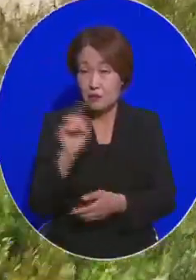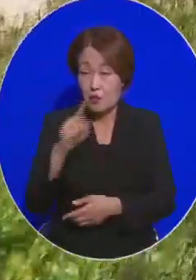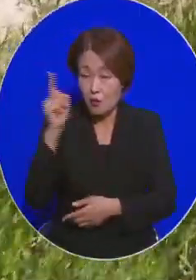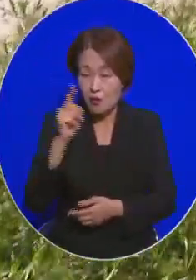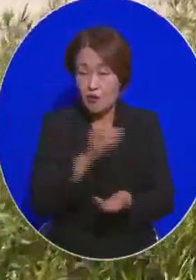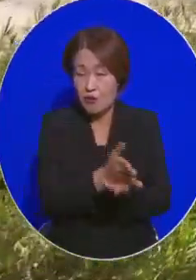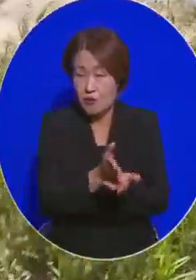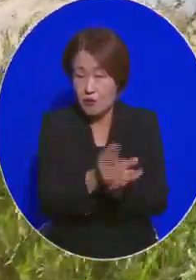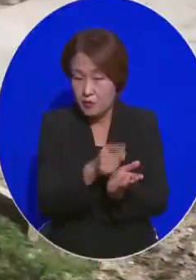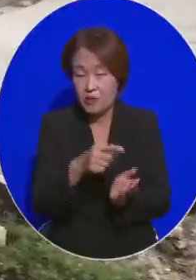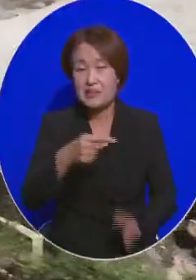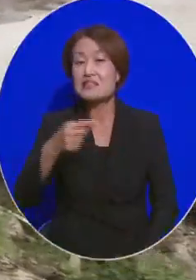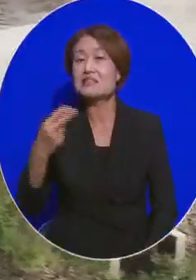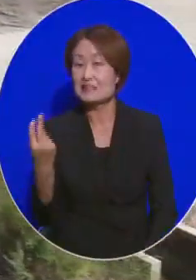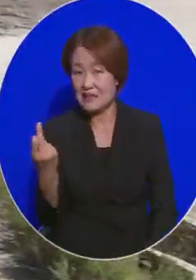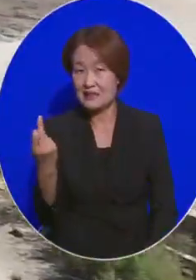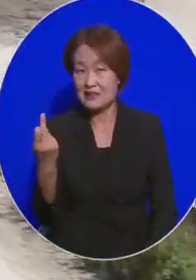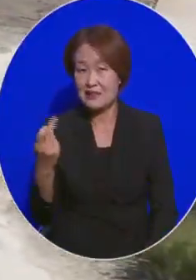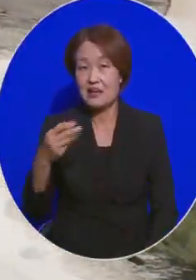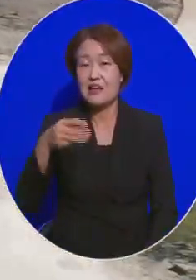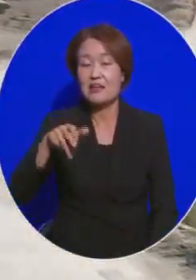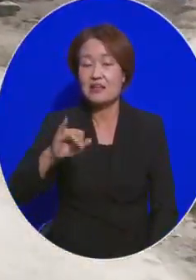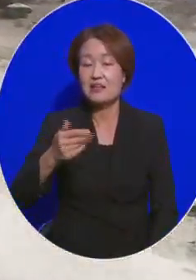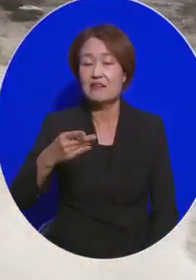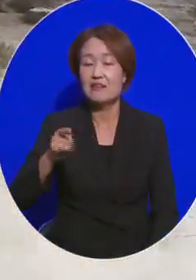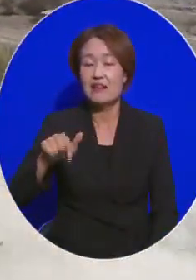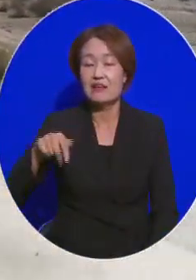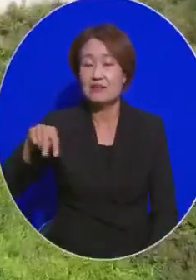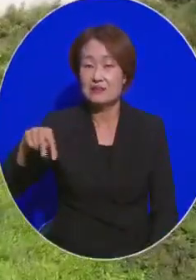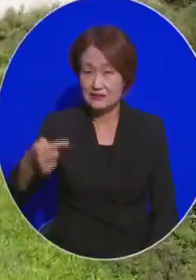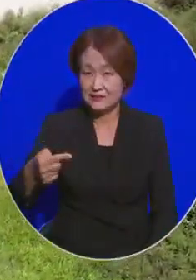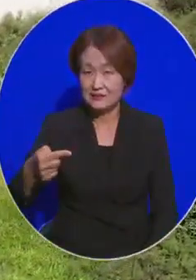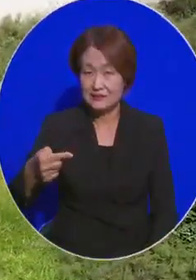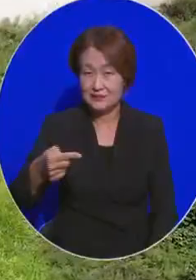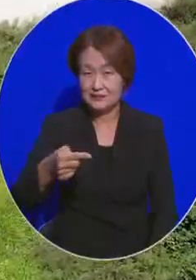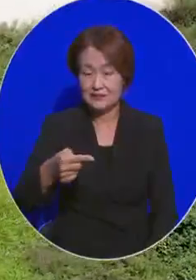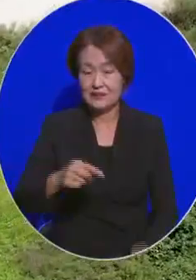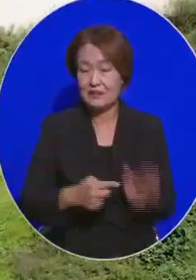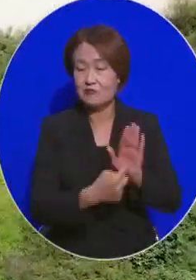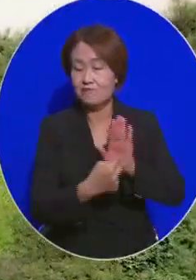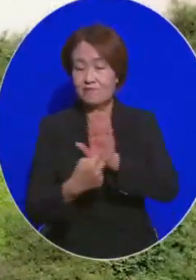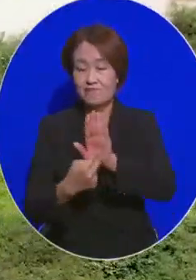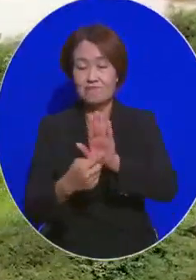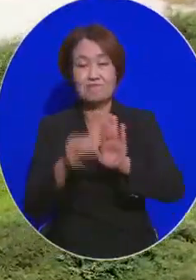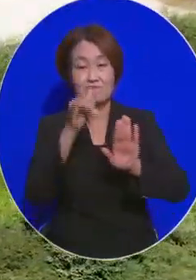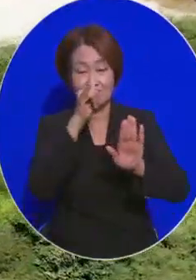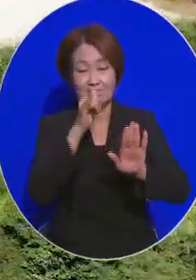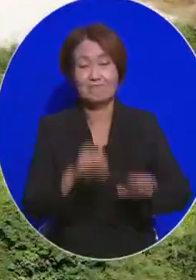25일까지 일산 킨텍스 실내외 전시장에서 진행됩니다. KTV 김연아입니다.